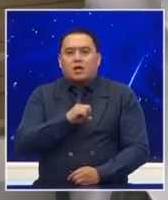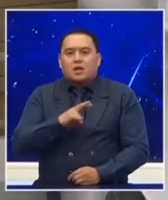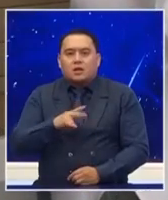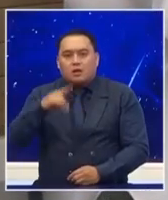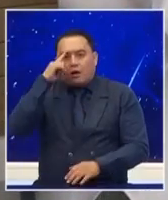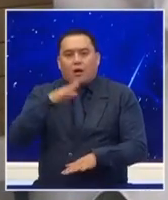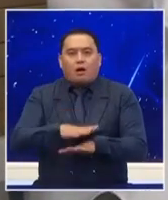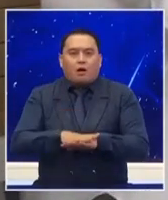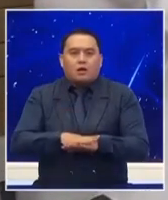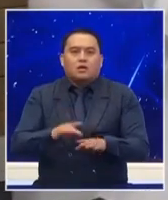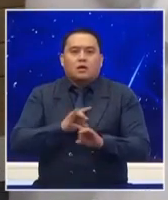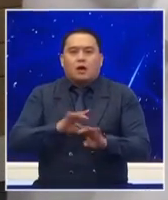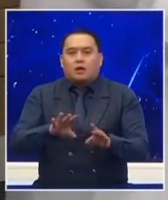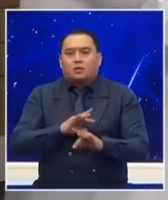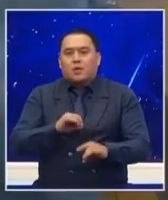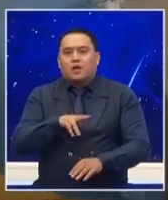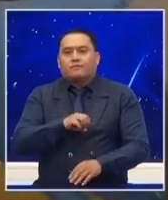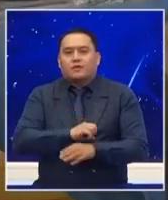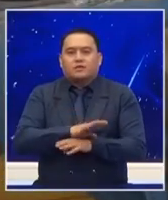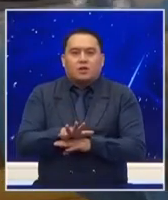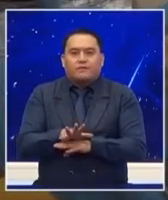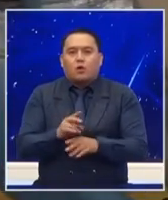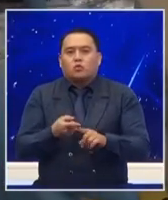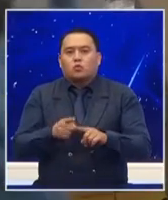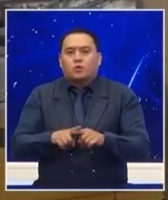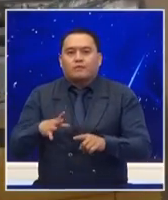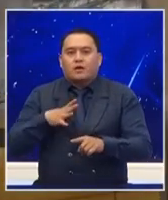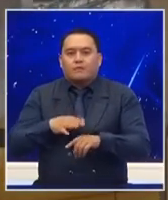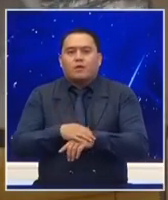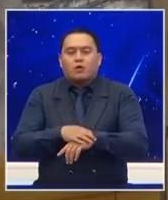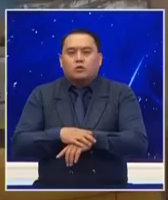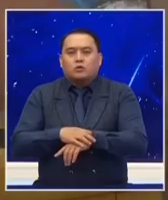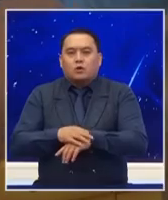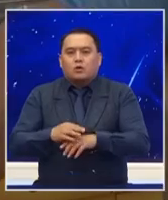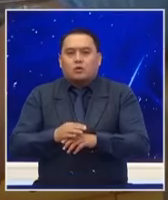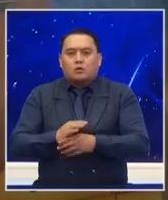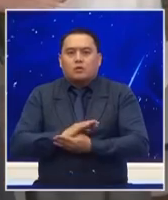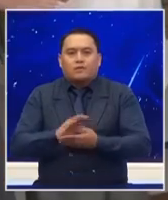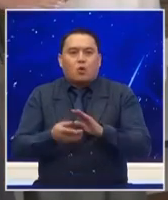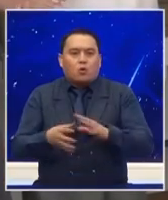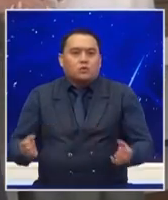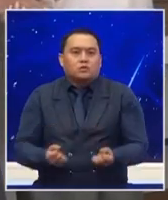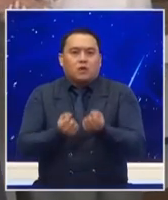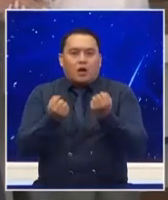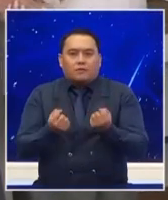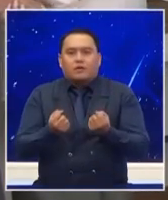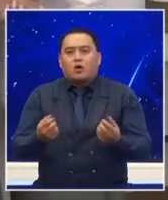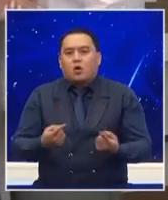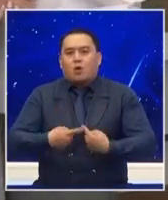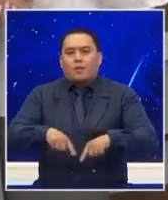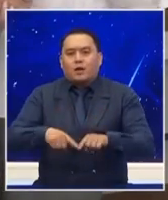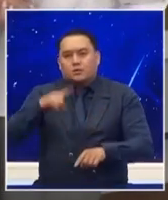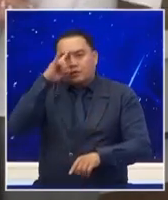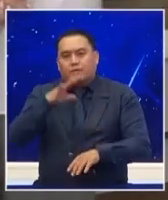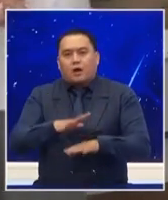ауданы әкімі сөз сөйледі. Талғат Байелилов COVID-19 жағдайында ауыл әйелдерін қолдаған үшін аталмыш ұйымға алғыс